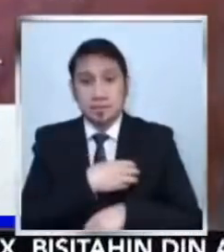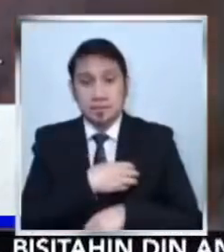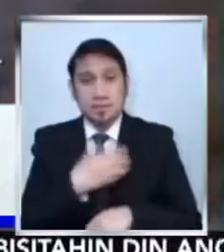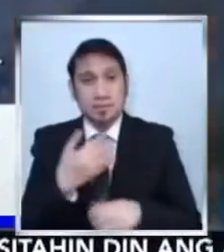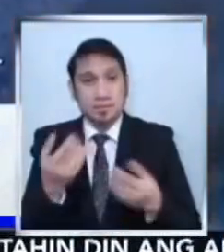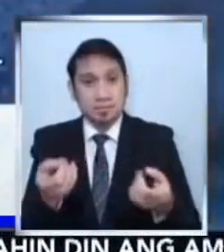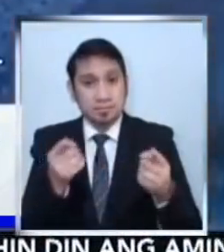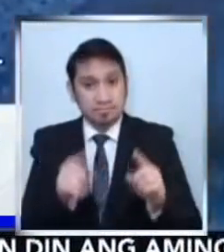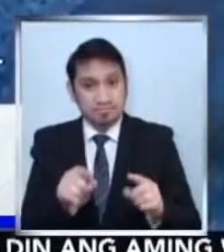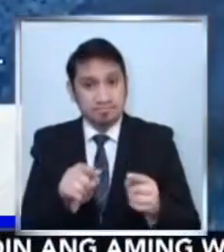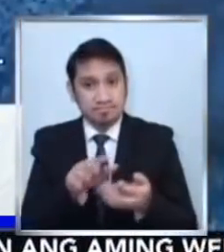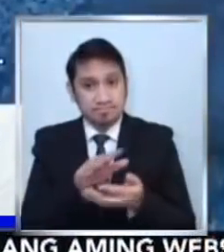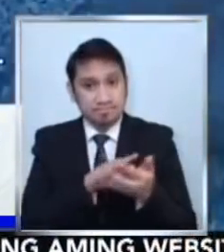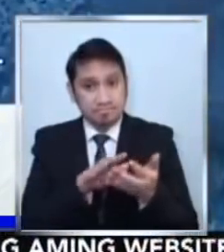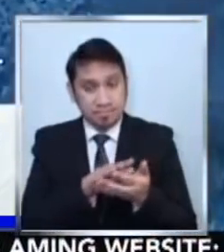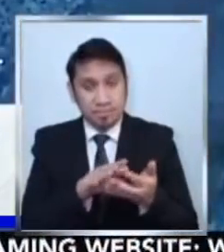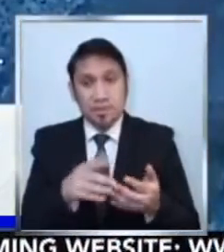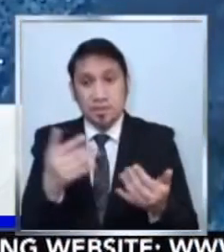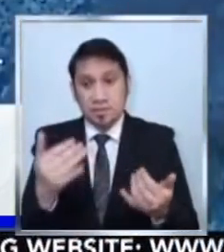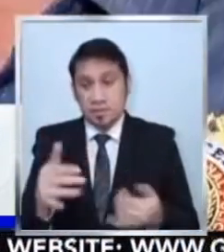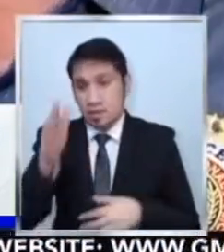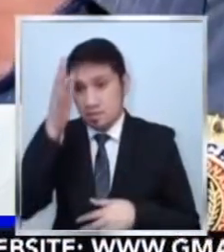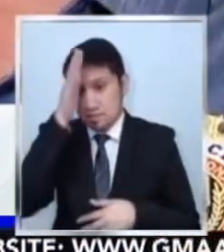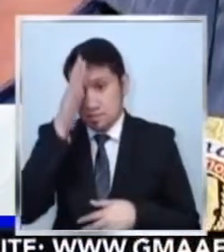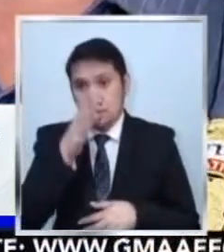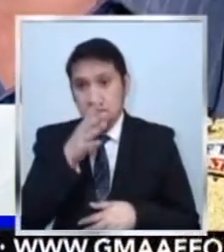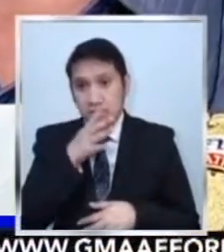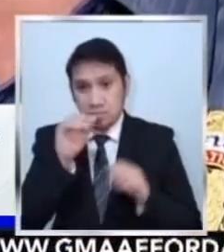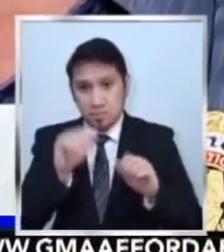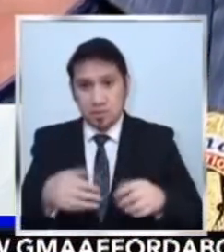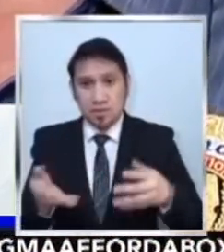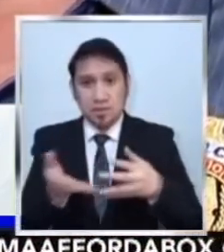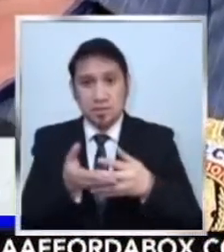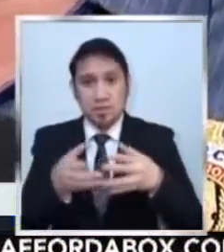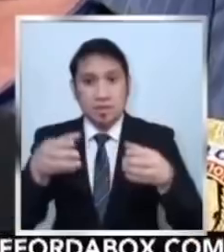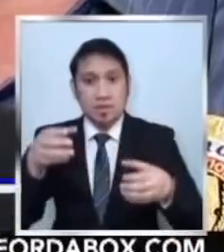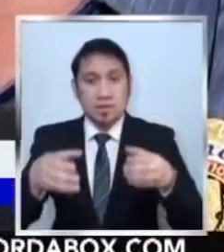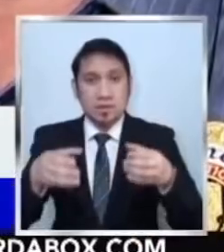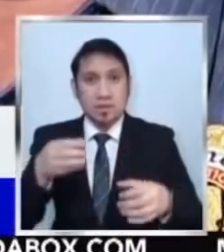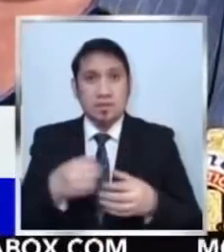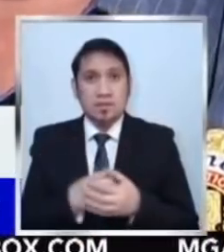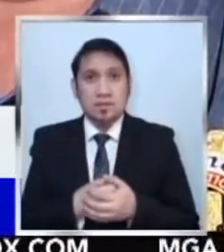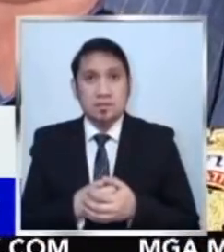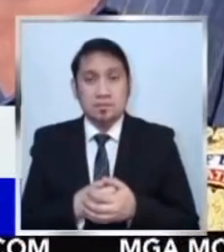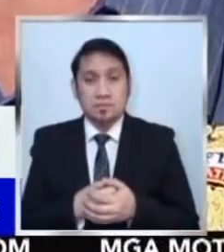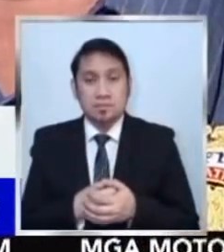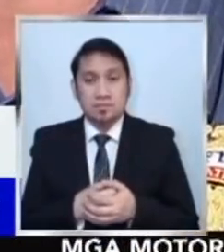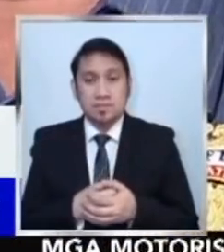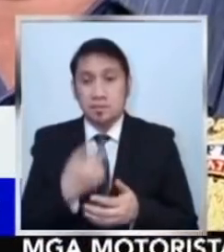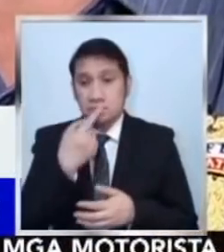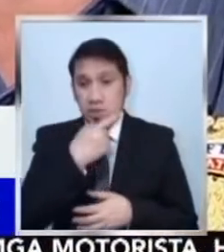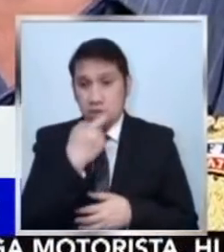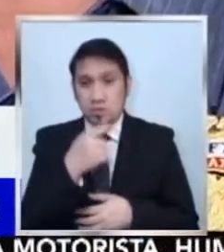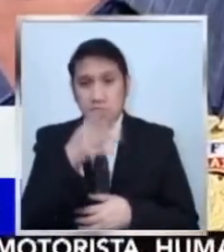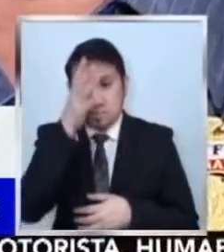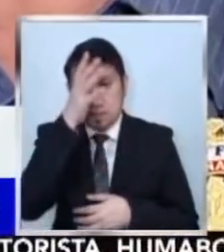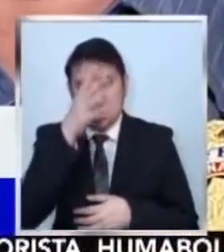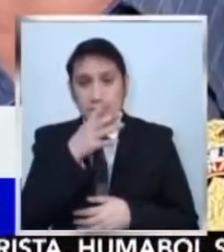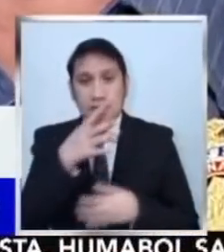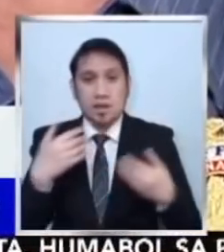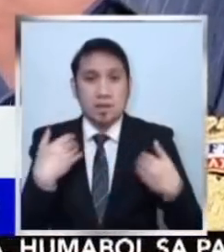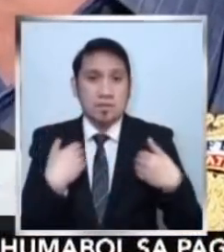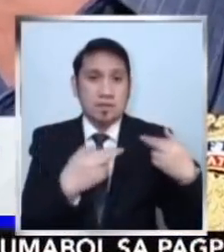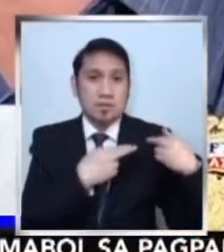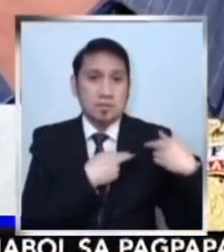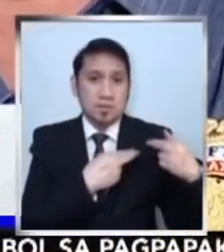edad, magulang ang posibleng makasuhan. May obligation po sila under the Republic Act 7610. Neglect po ng